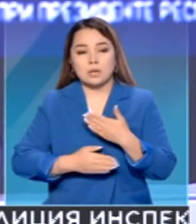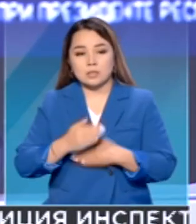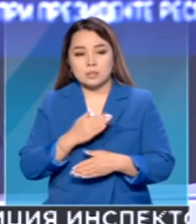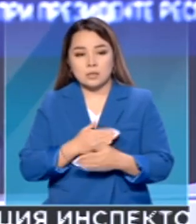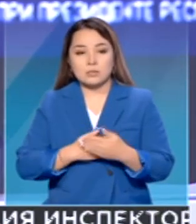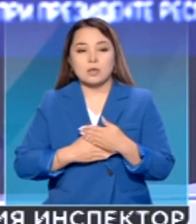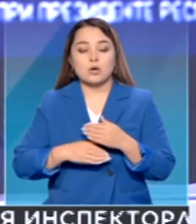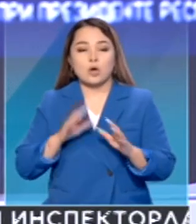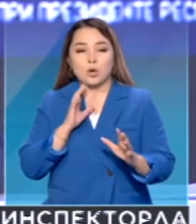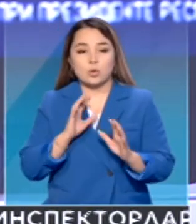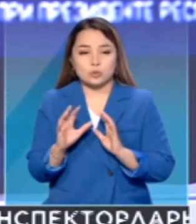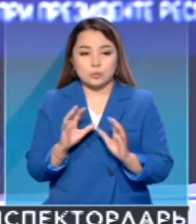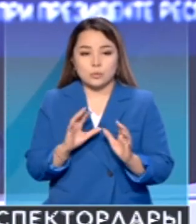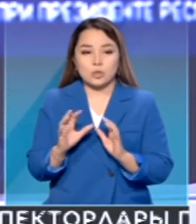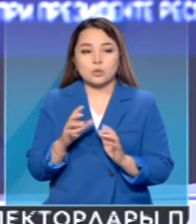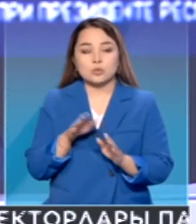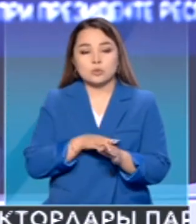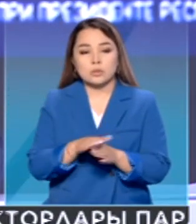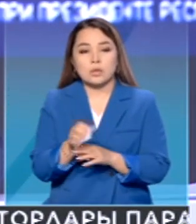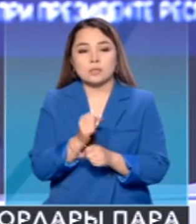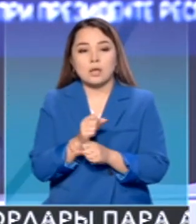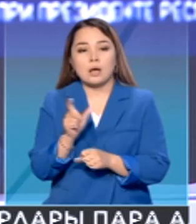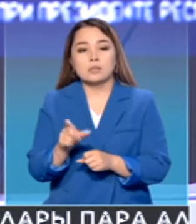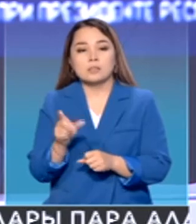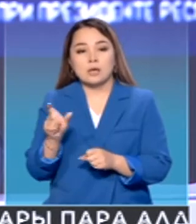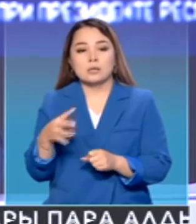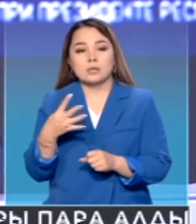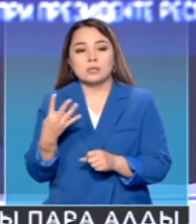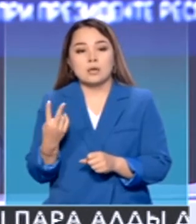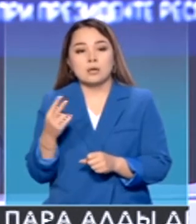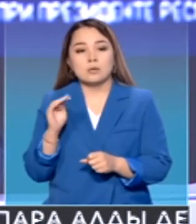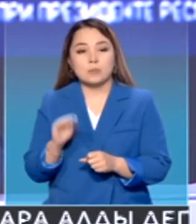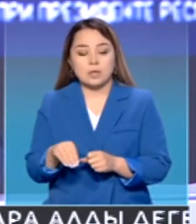адамға күтімді жүзеге асыратын адамға